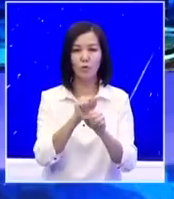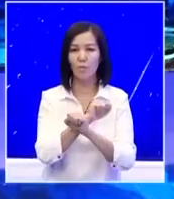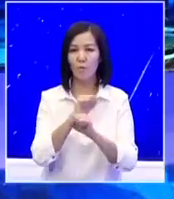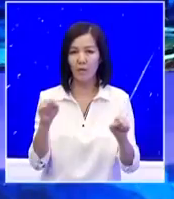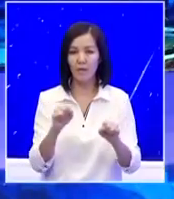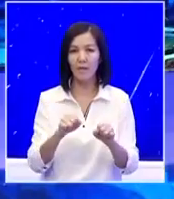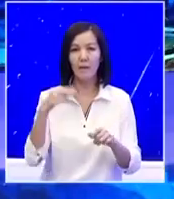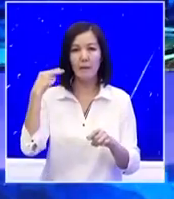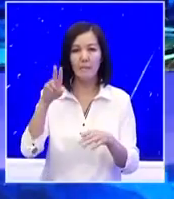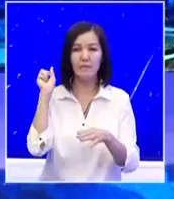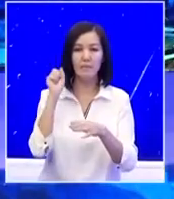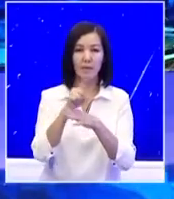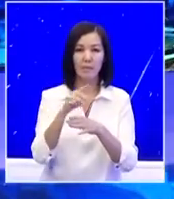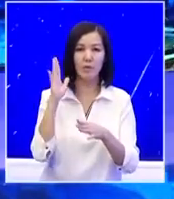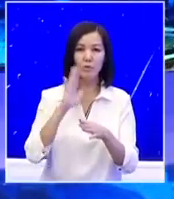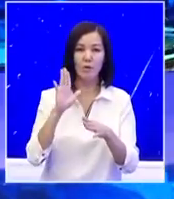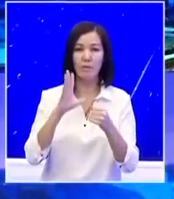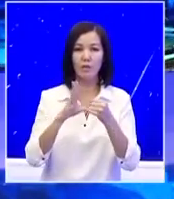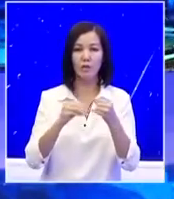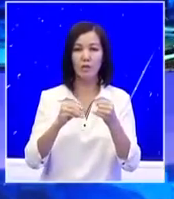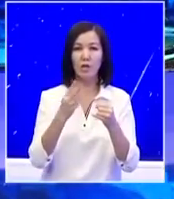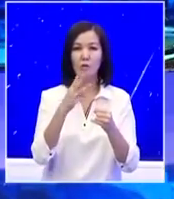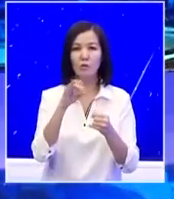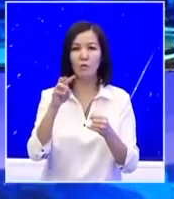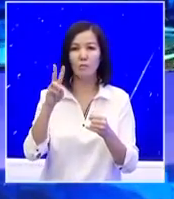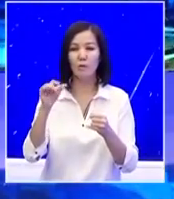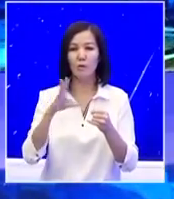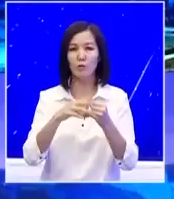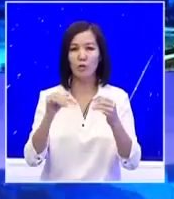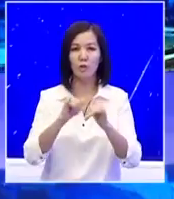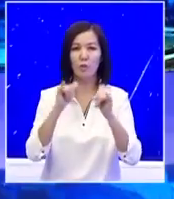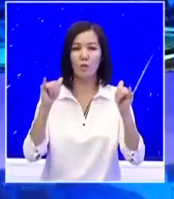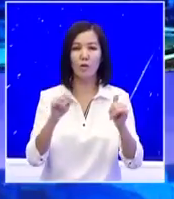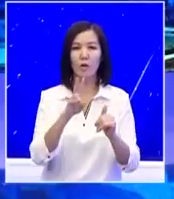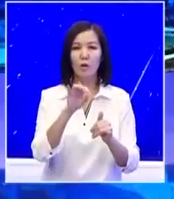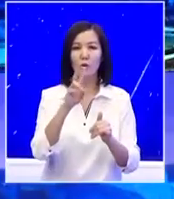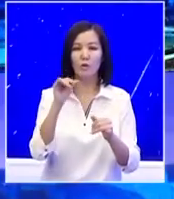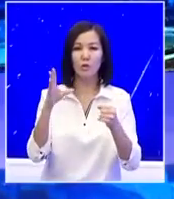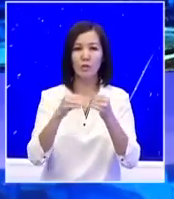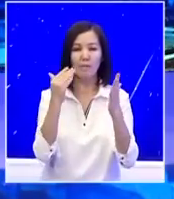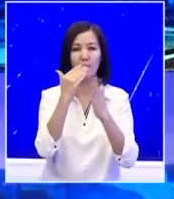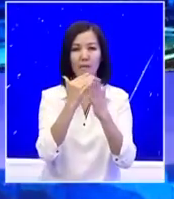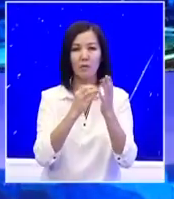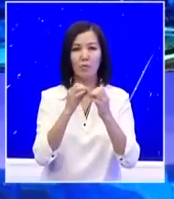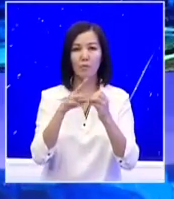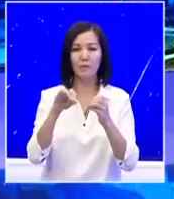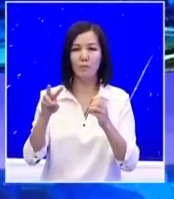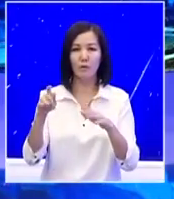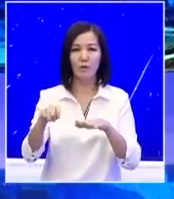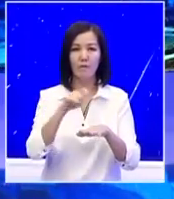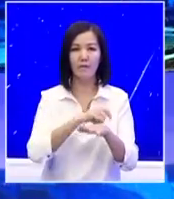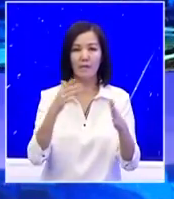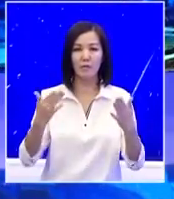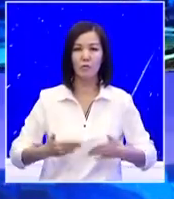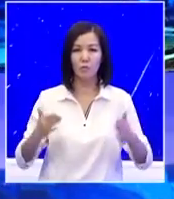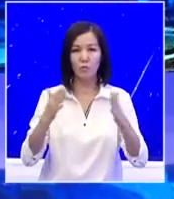Президент пәрменімен суармалы жер көлемін 3 миллион гектарға ұлғайтып, биыл нұрлы жер бағдарламасымен 15 миллион шаршы метр тұрғын үй